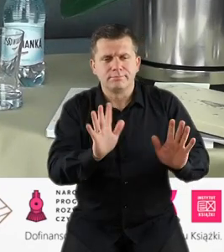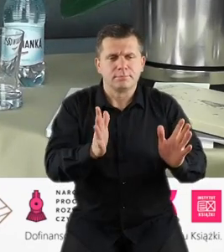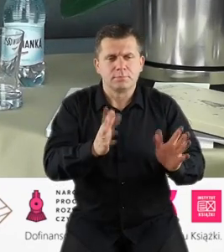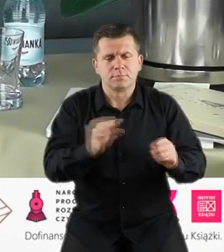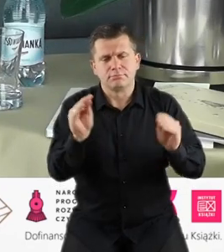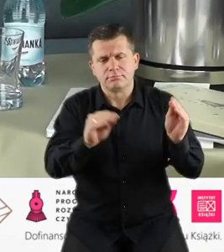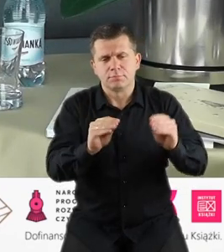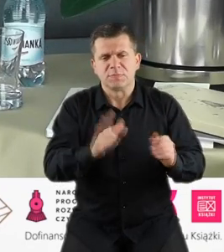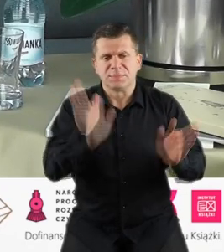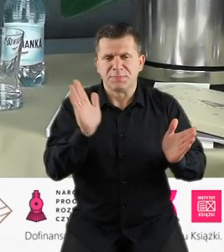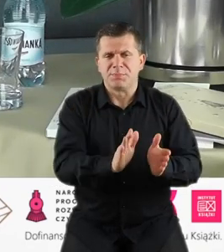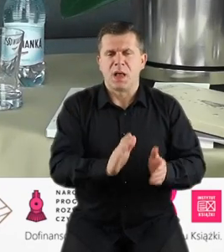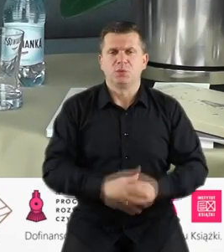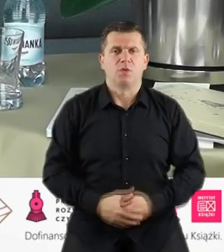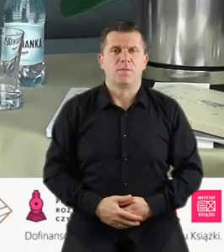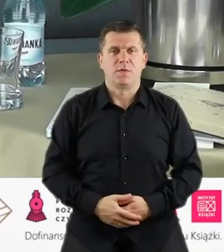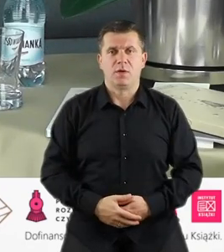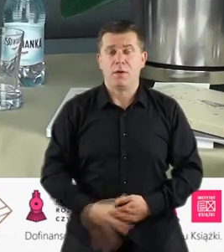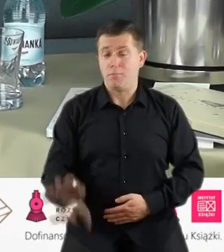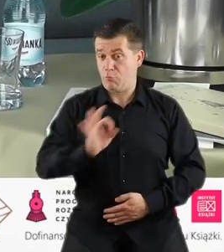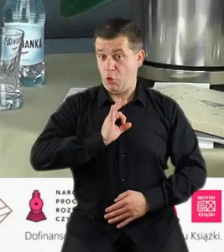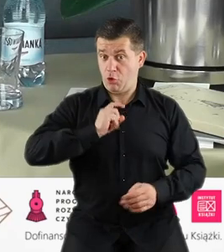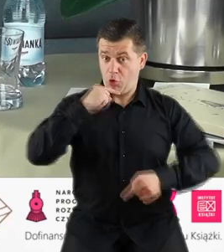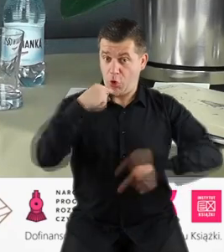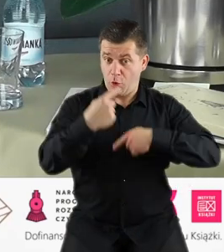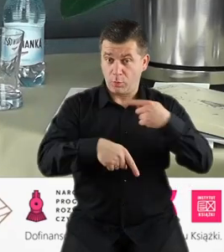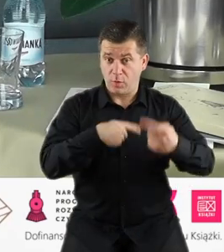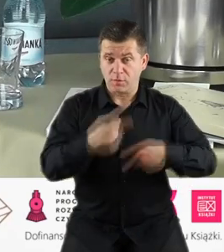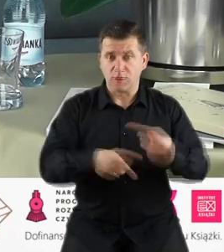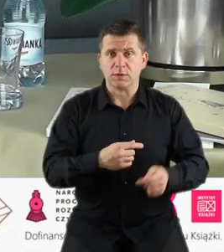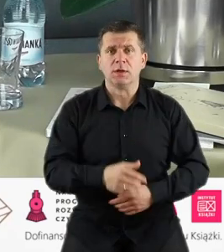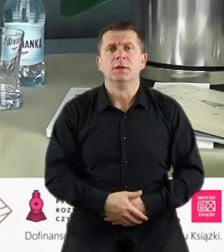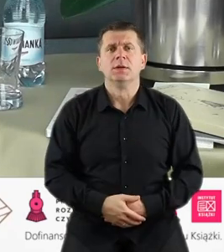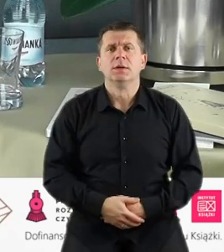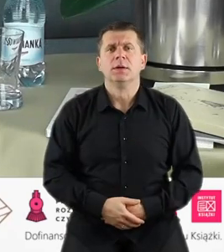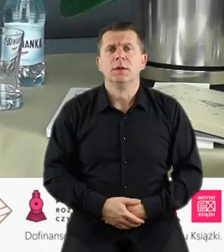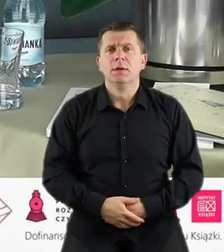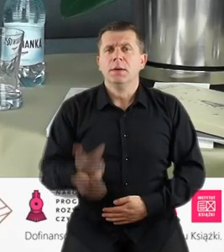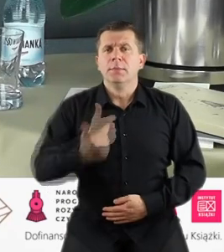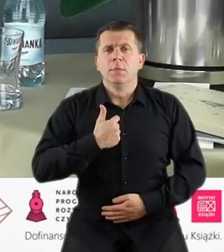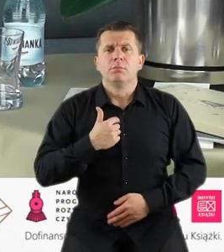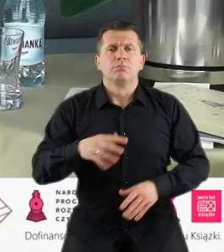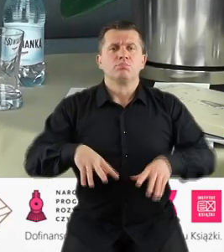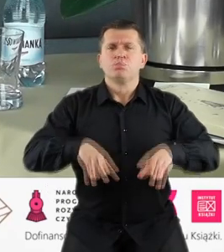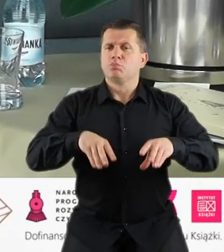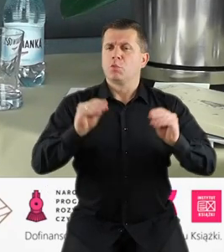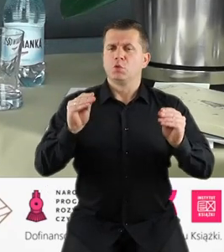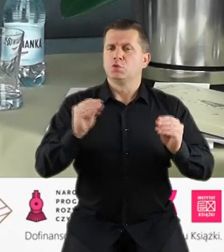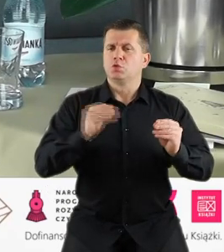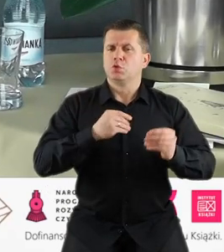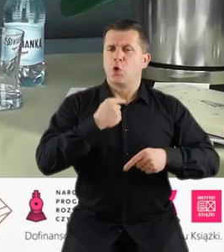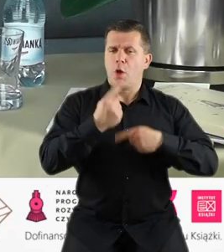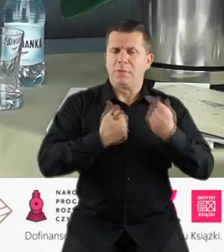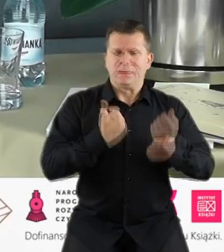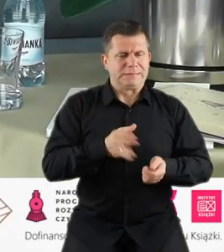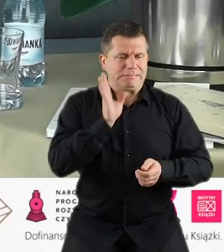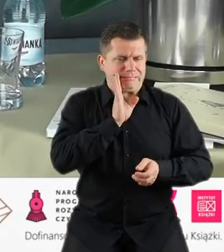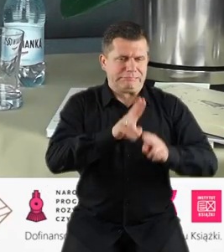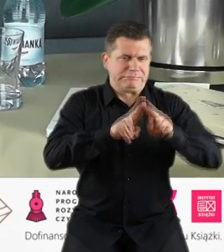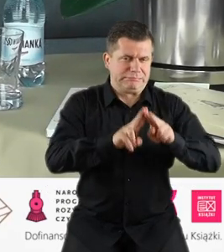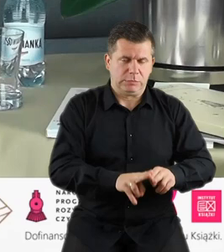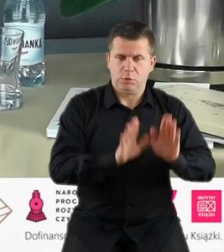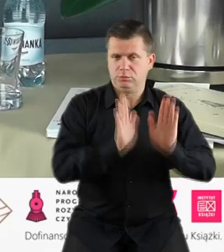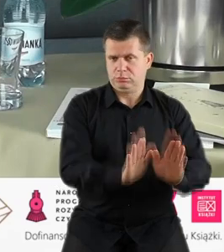może punkty zminimalizować. Moje opowiadania pojawiają się, ja w ogóle debiutowałam opowiadaniami i chciałabym dalej zostać przy